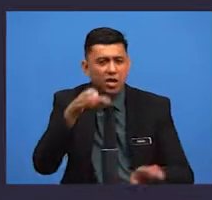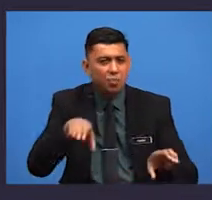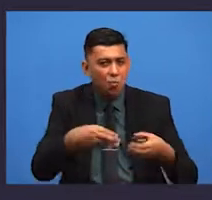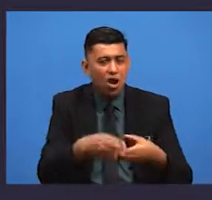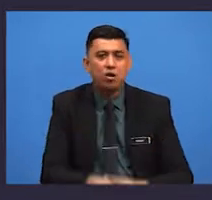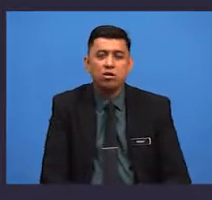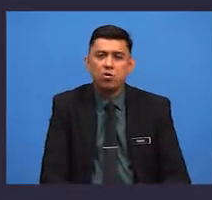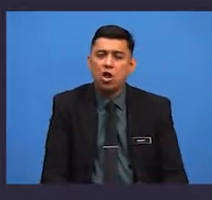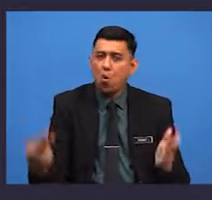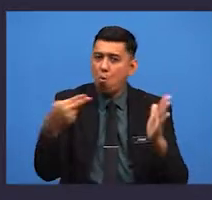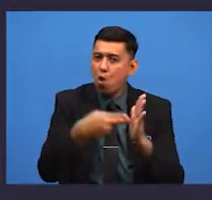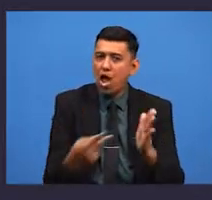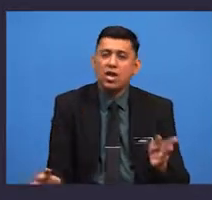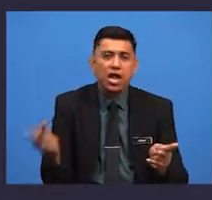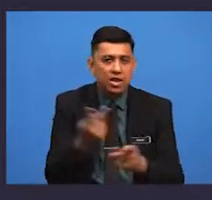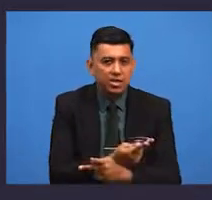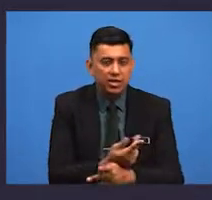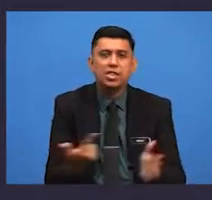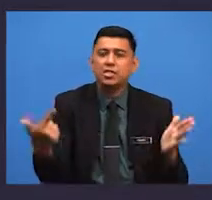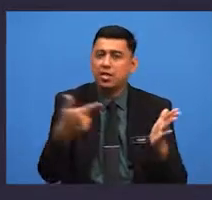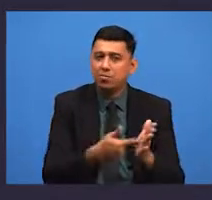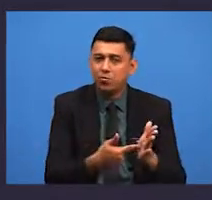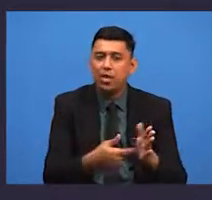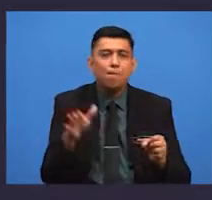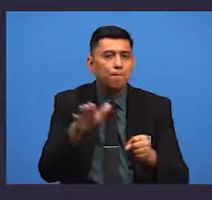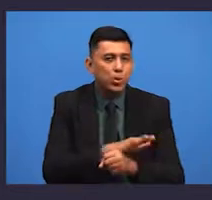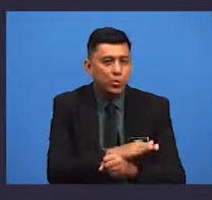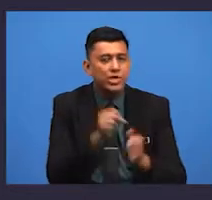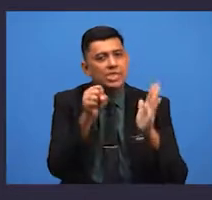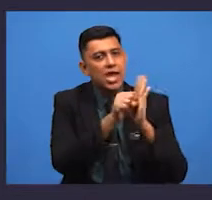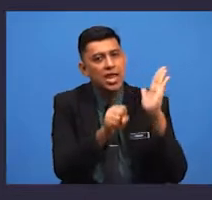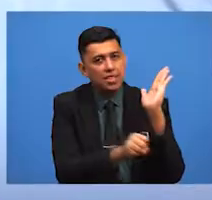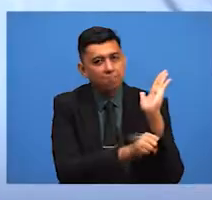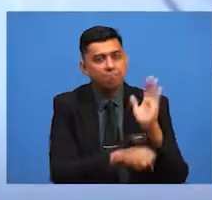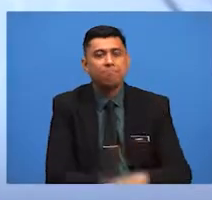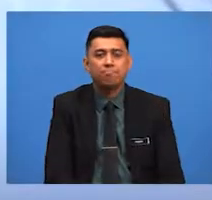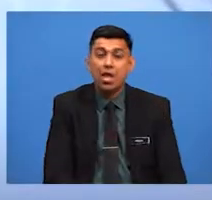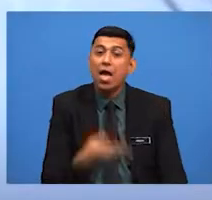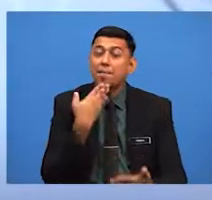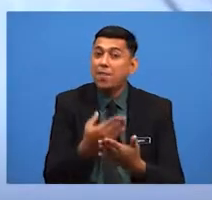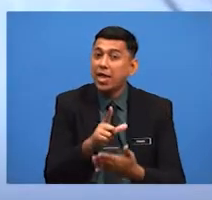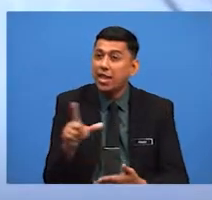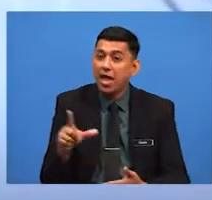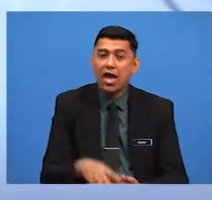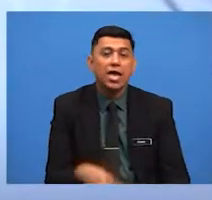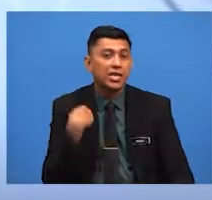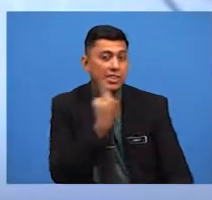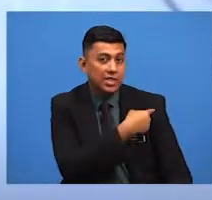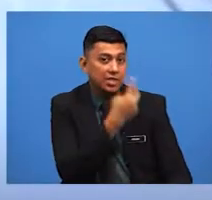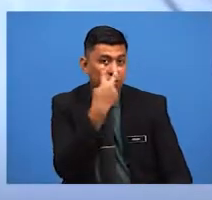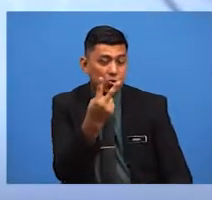dilaksanakan berulang kali selagi memenuhi syarat. Baiklah, kita